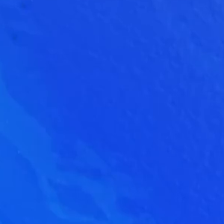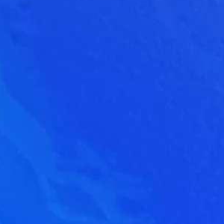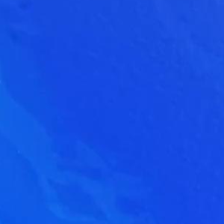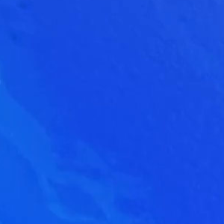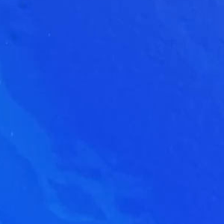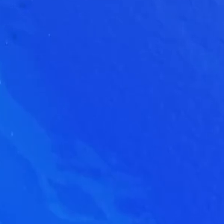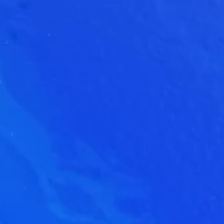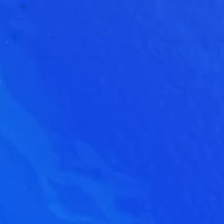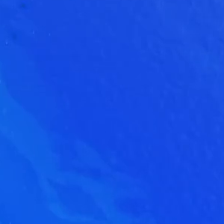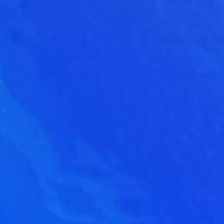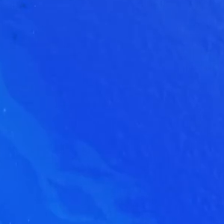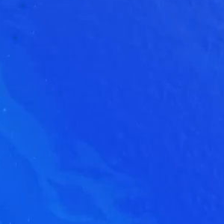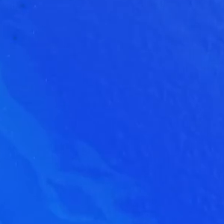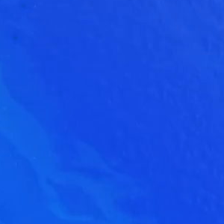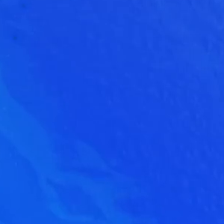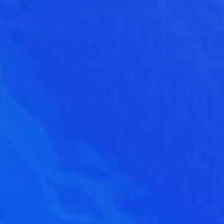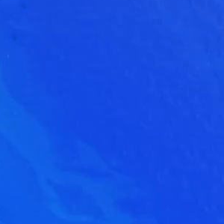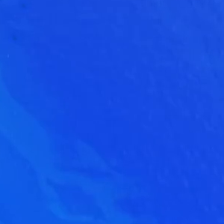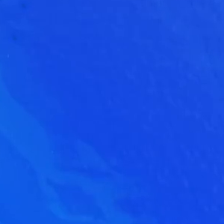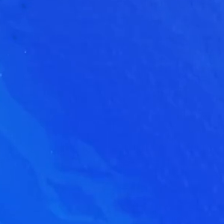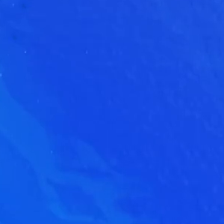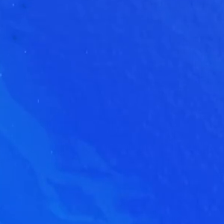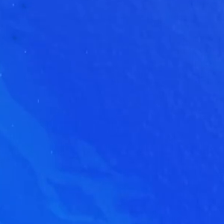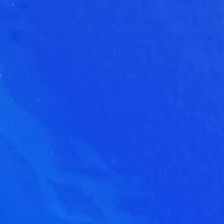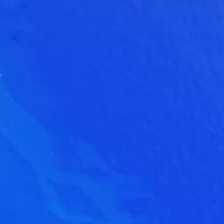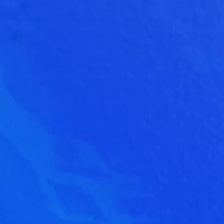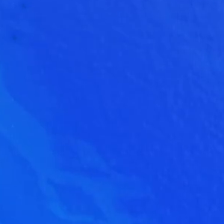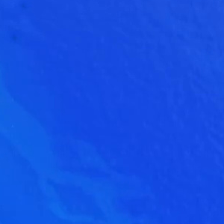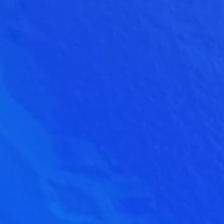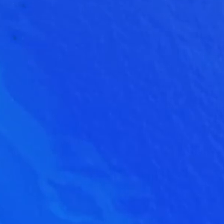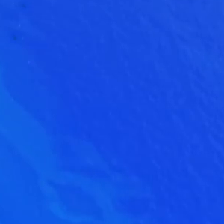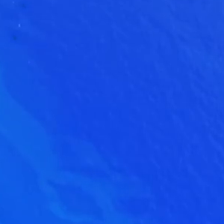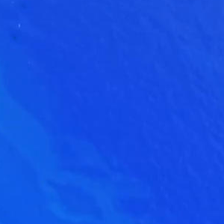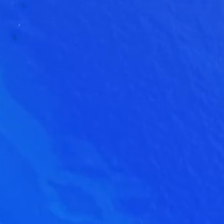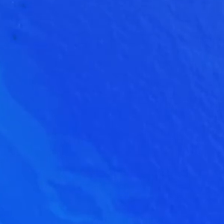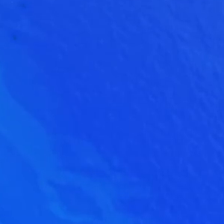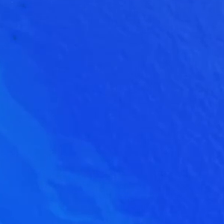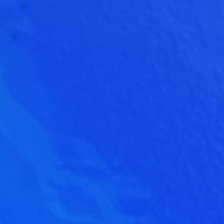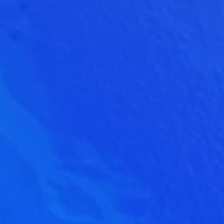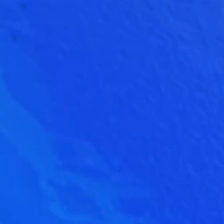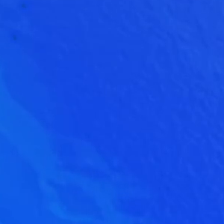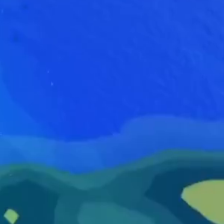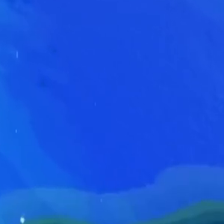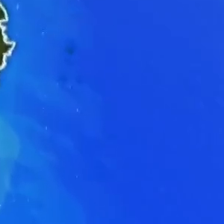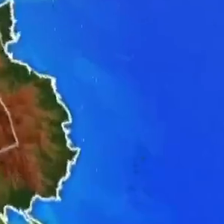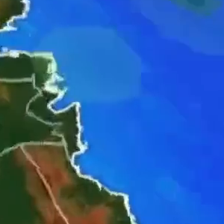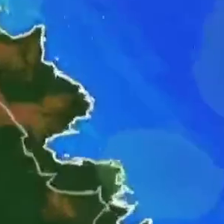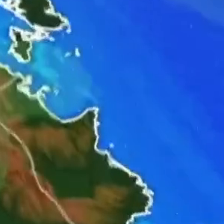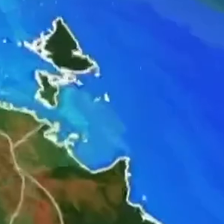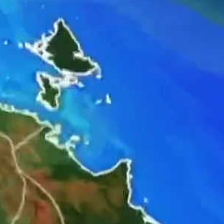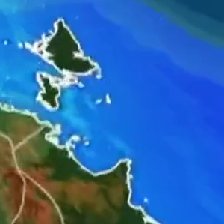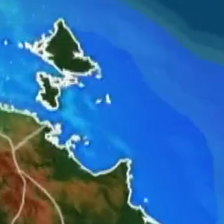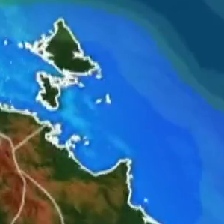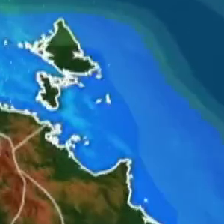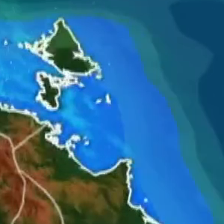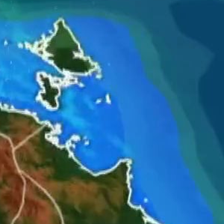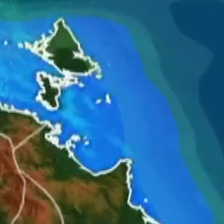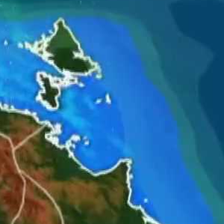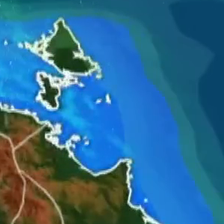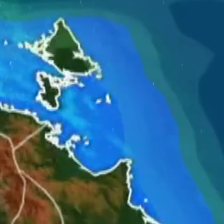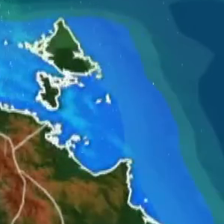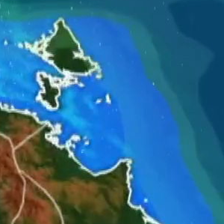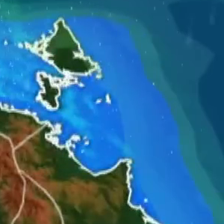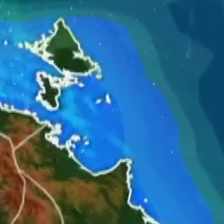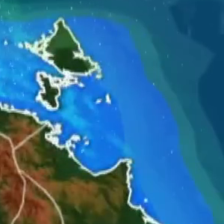pag lumalim ang gabi sa may Northern Mindanao, Barm at Zamboanga Peninsula. Sa Visayas, maulan na umaga pa lang dahil din